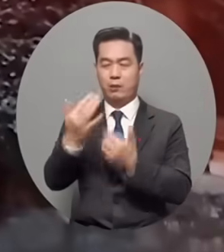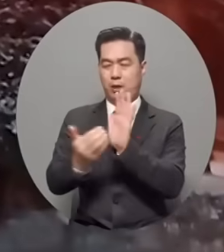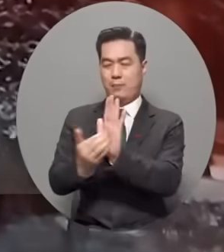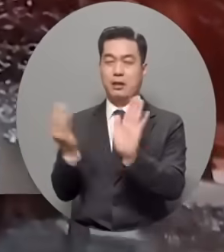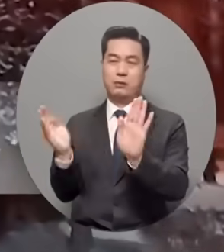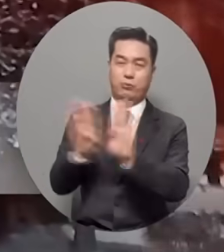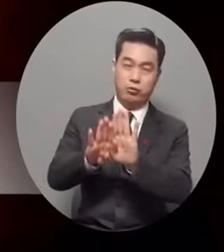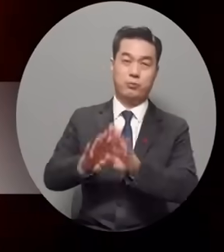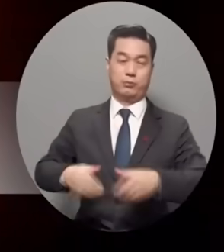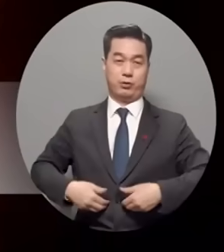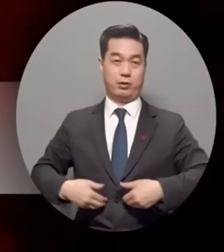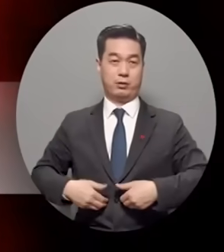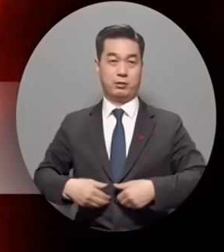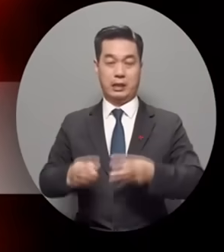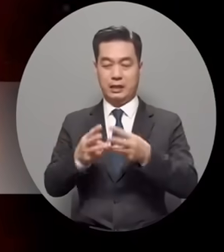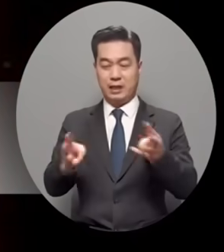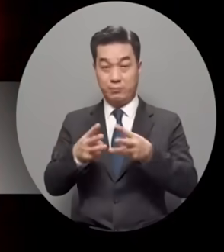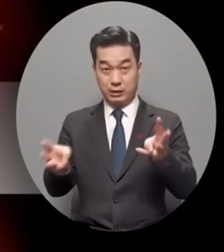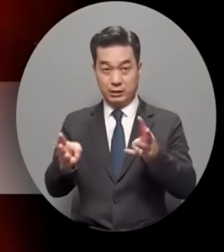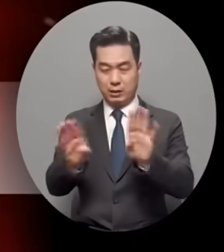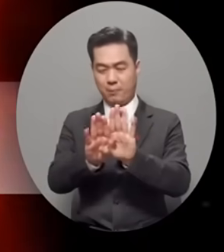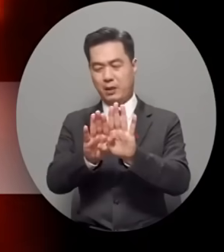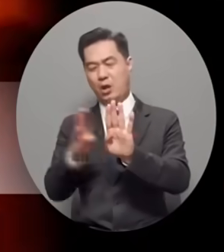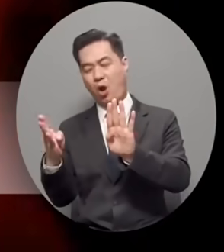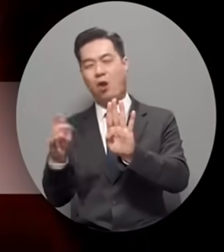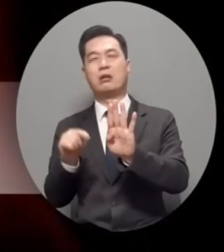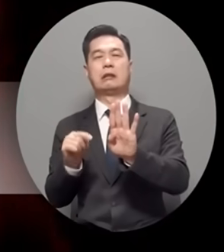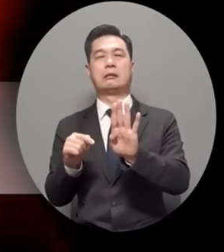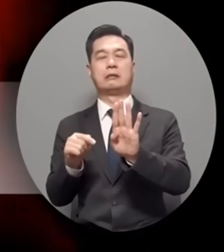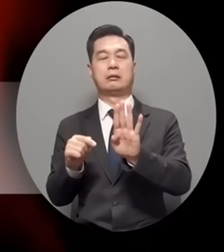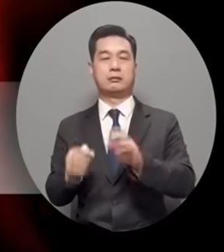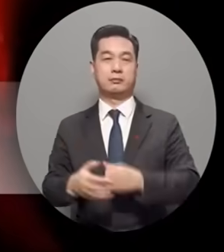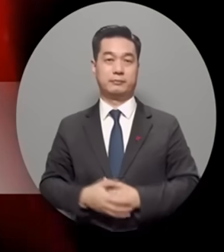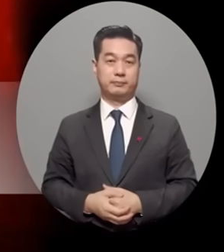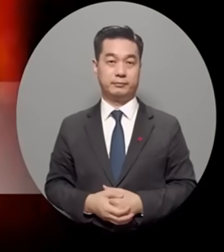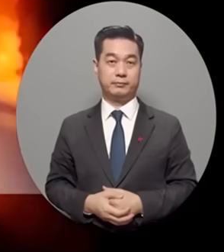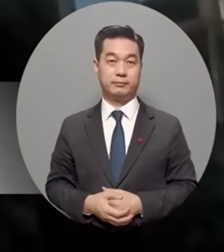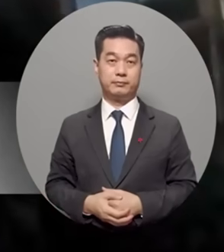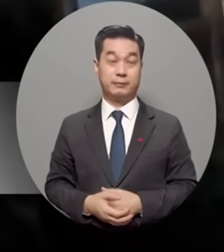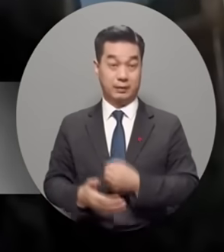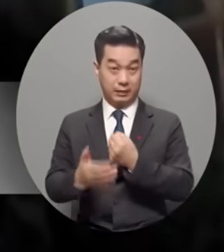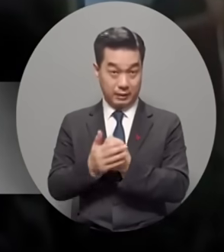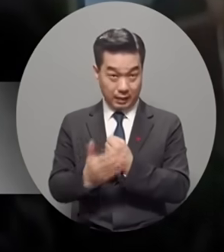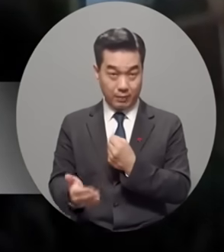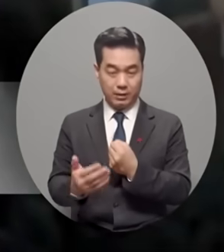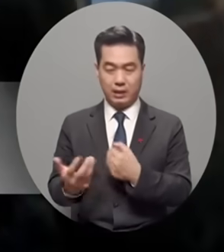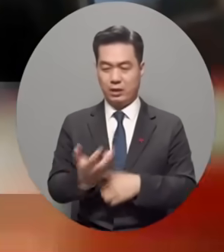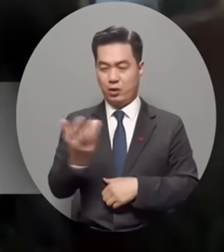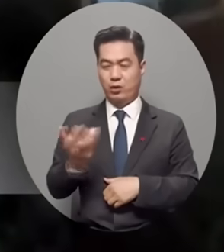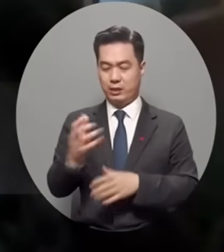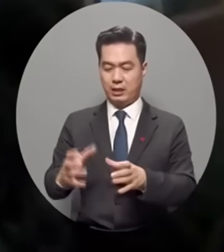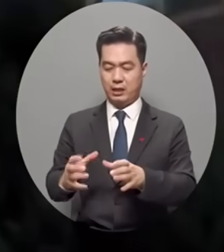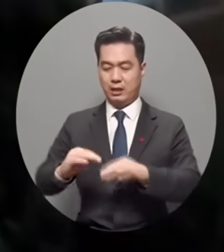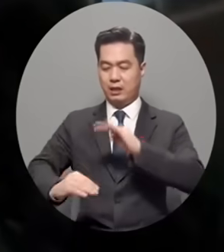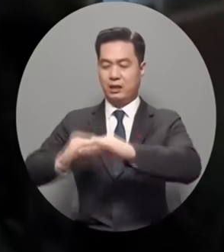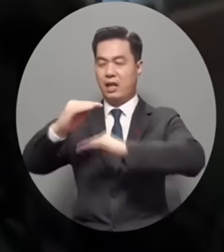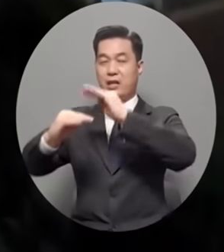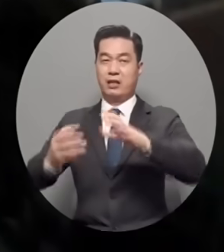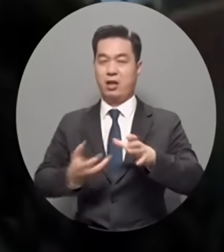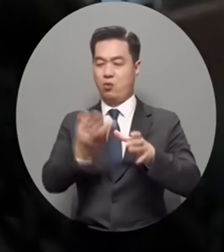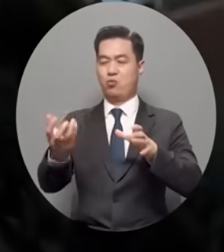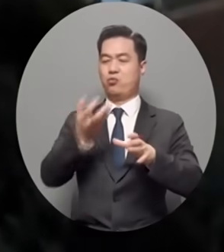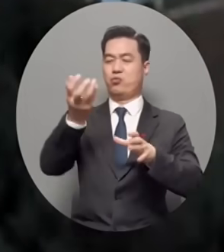당시에도 불이 난 3층 방화문이 열려 있었던 걸로 파악됐습니다. 이 때문에 연기가 계단실을 통해 고층까지